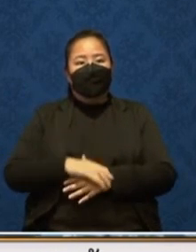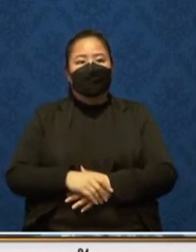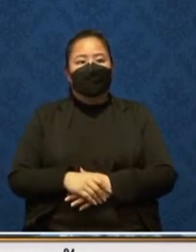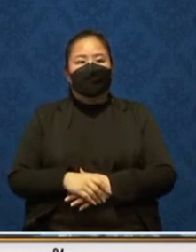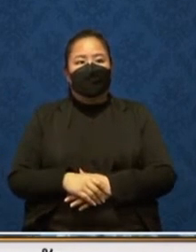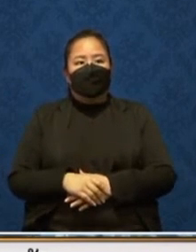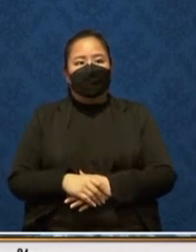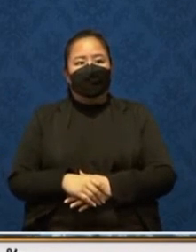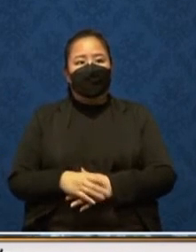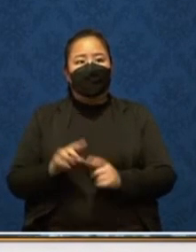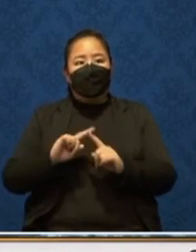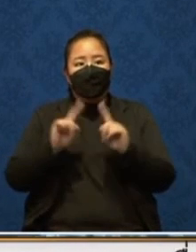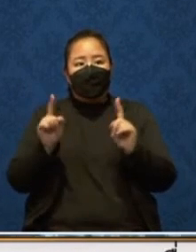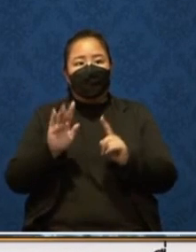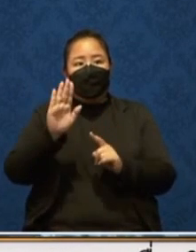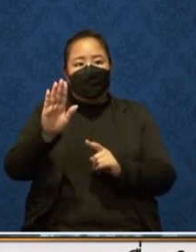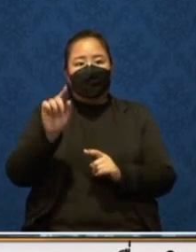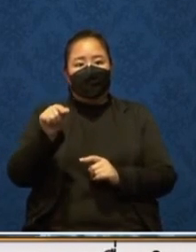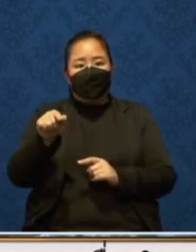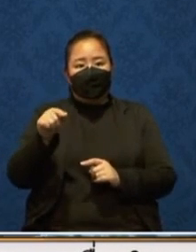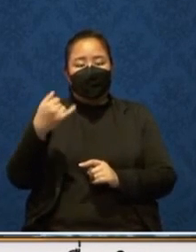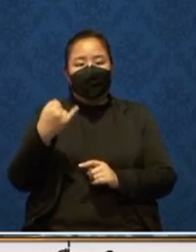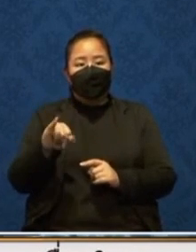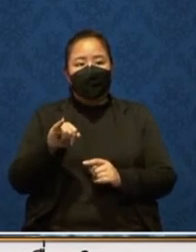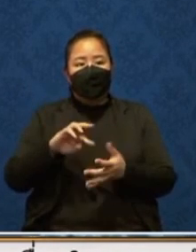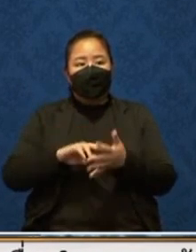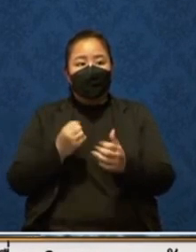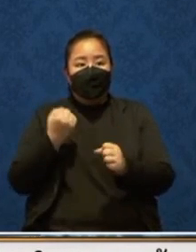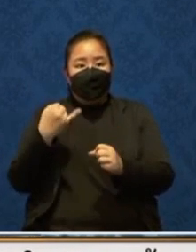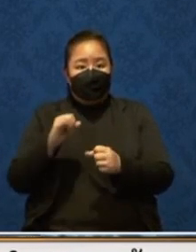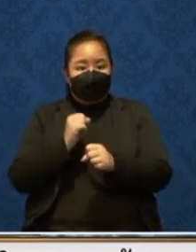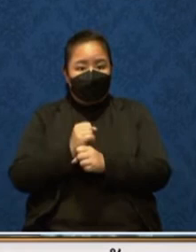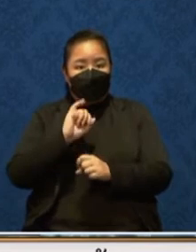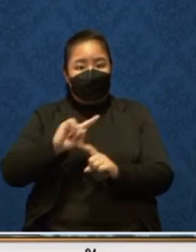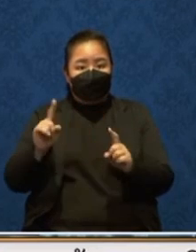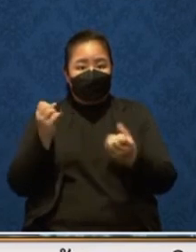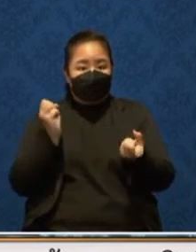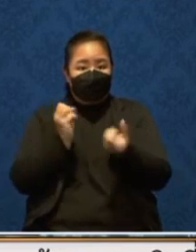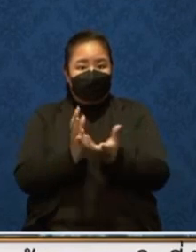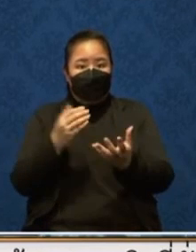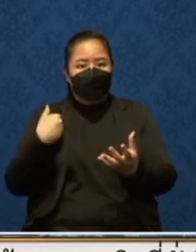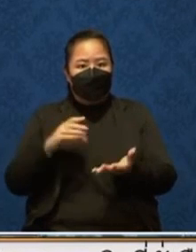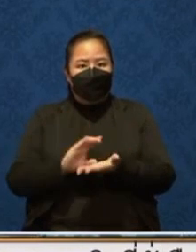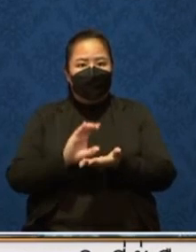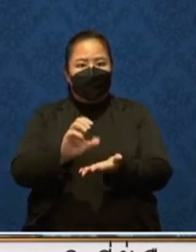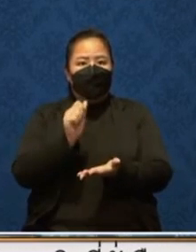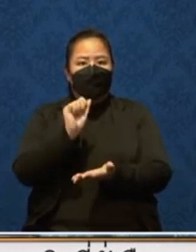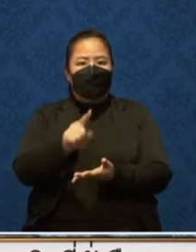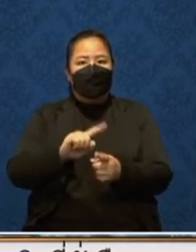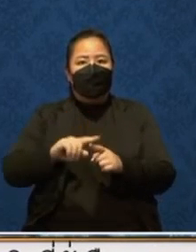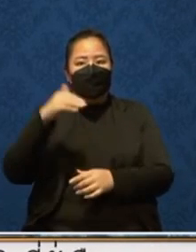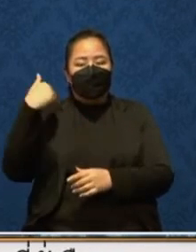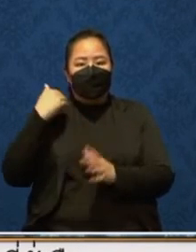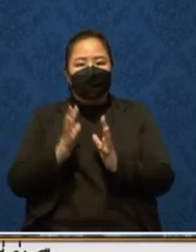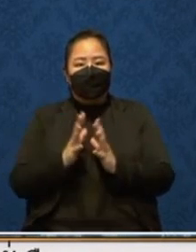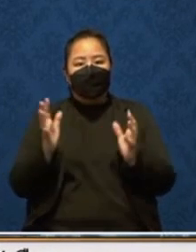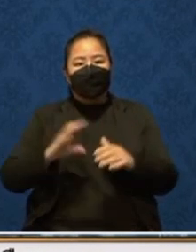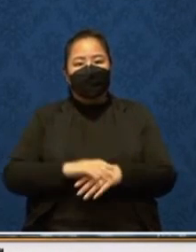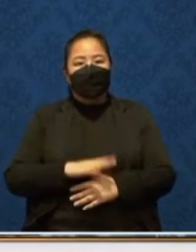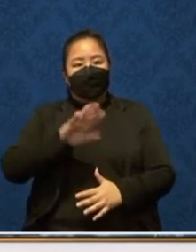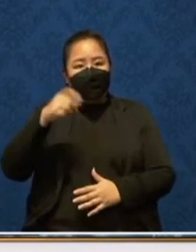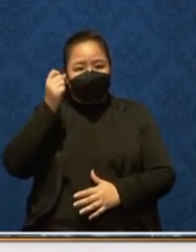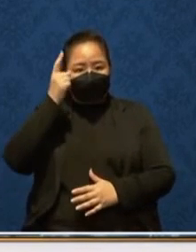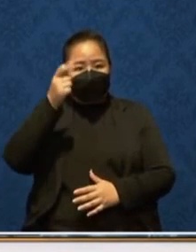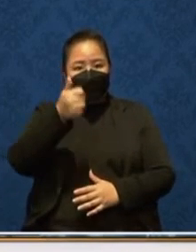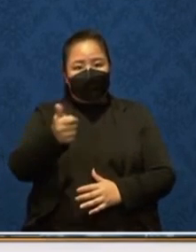ruption ทั่วไปและแ้ความผิยไมสำเร็แตว่าความเสียหายจากการลงทุนมาสูงมากทุคนเข้ใจดีครว่า Cor